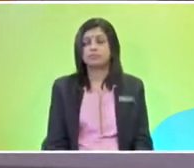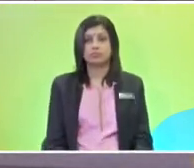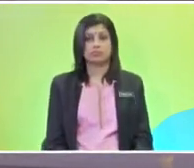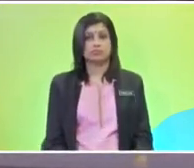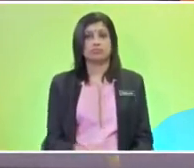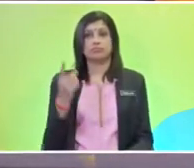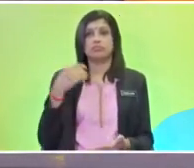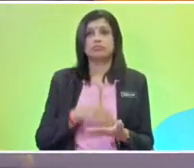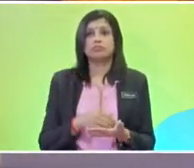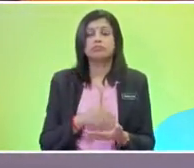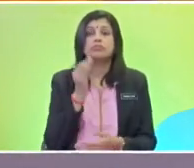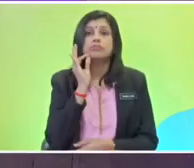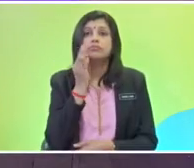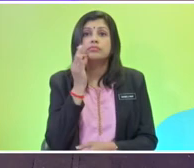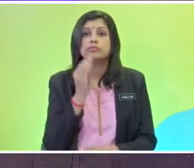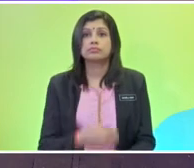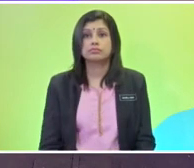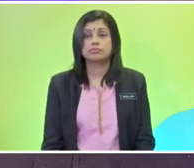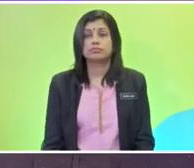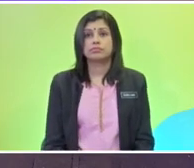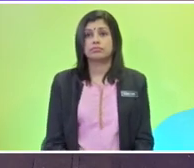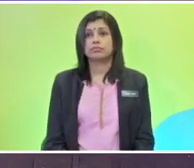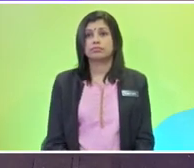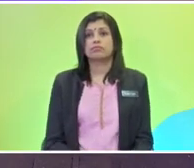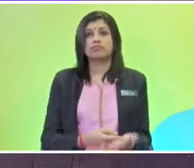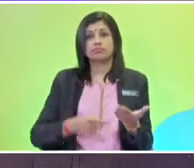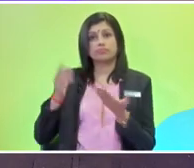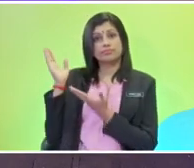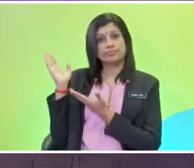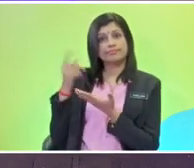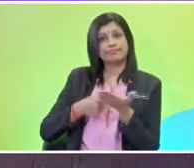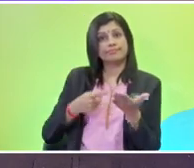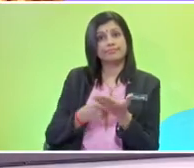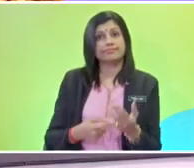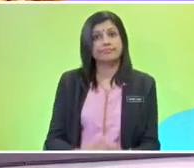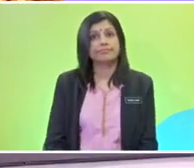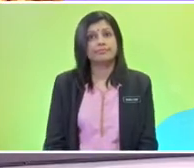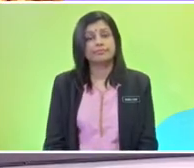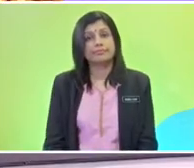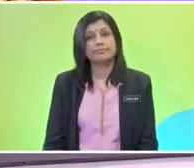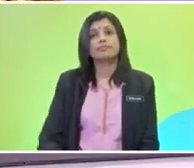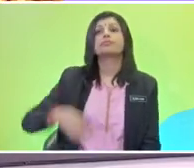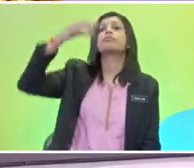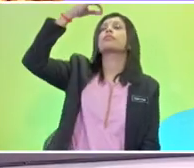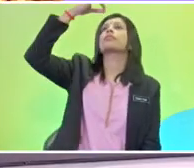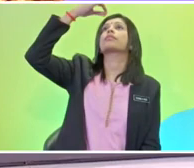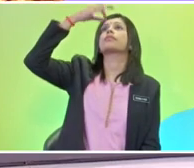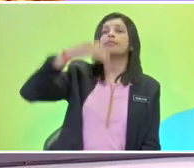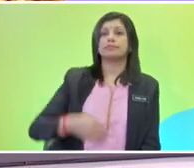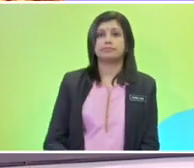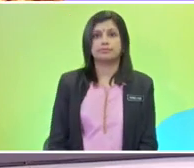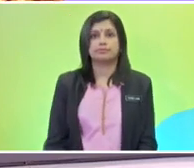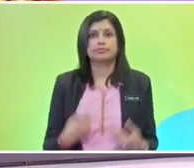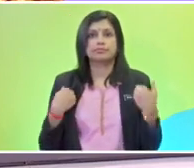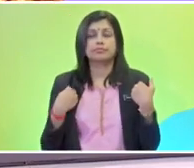Kesukaan cikgu. Apa cikgu namanya ni? Simpan. Ya, cikgu simpan tak air. Okey, ini ialah buah anggur. Anggur pun ada